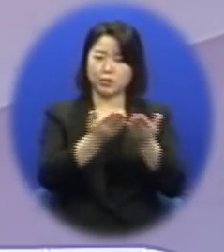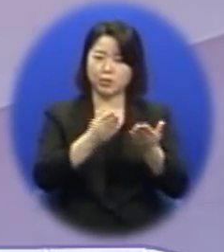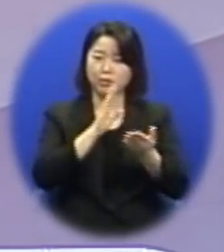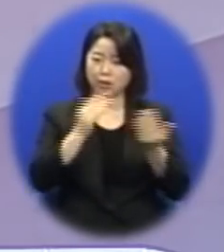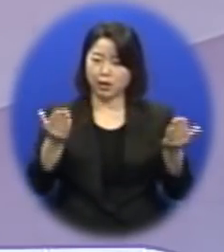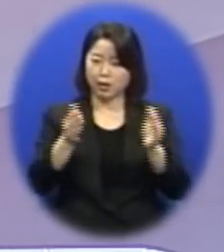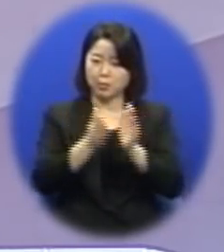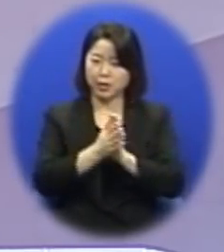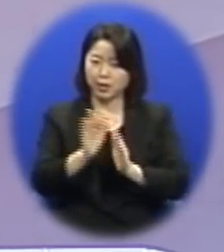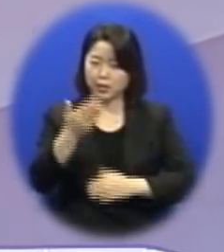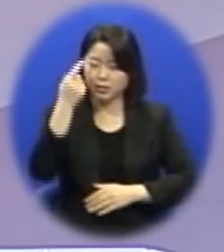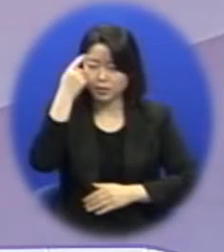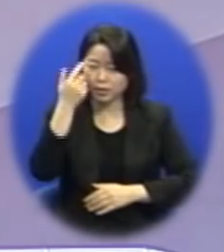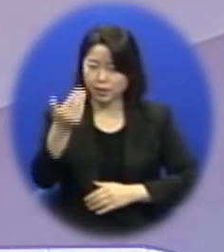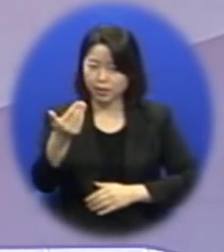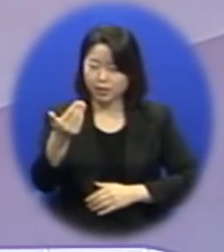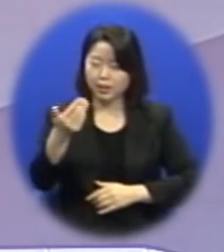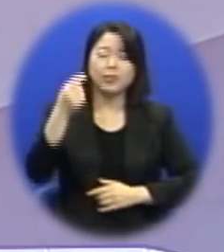이런 느낌이신가요